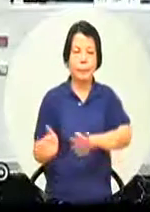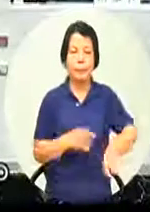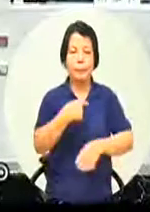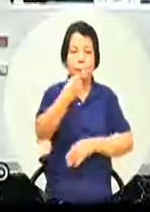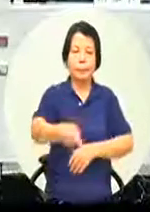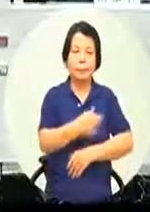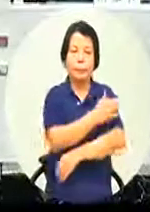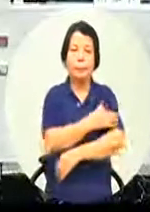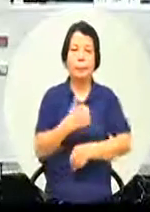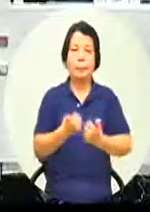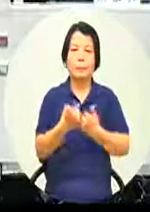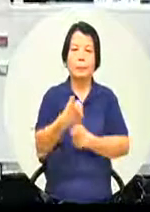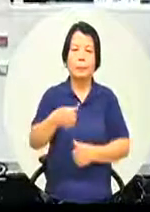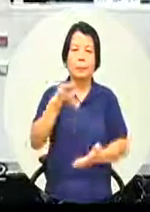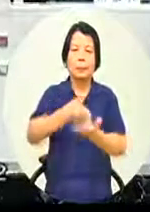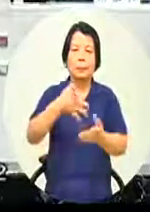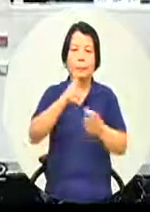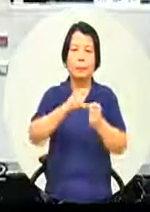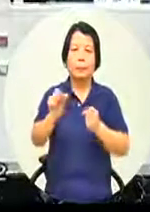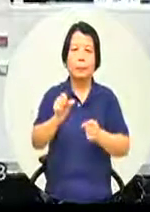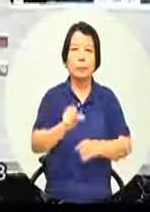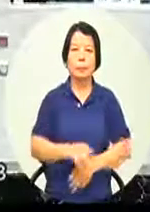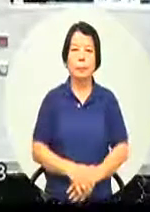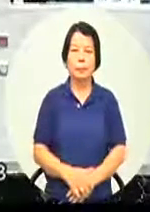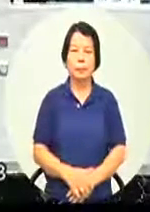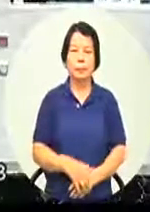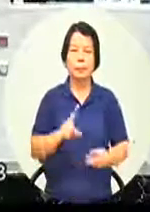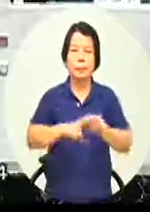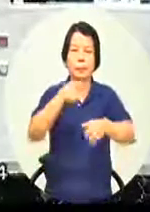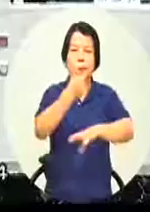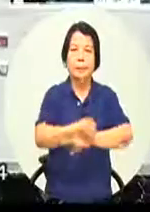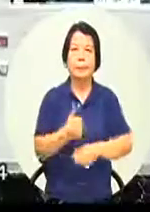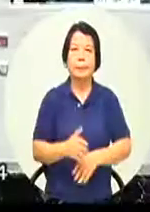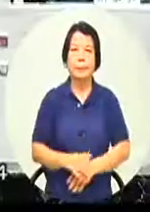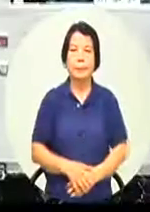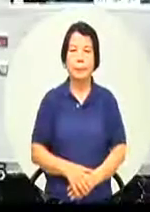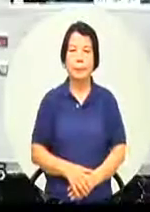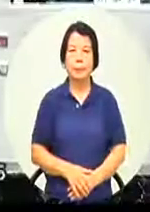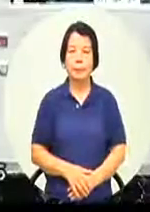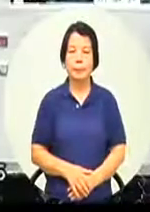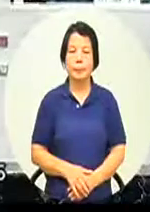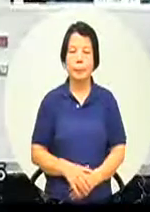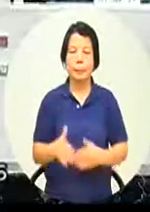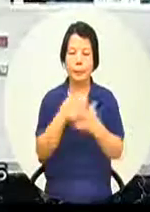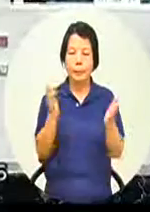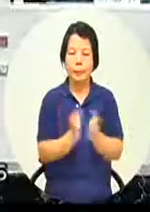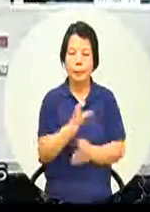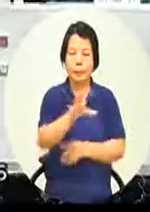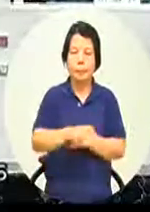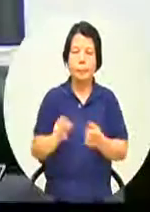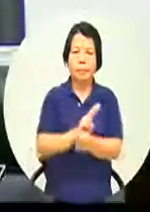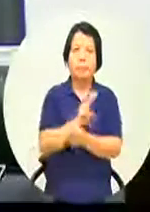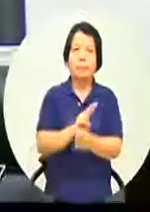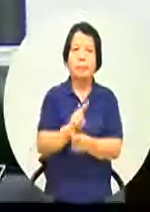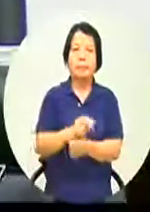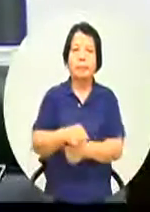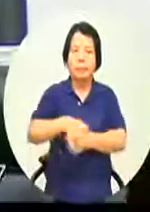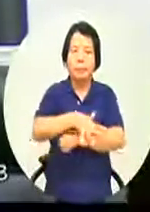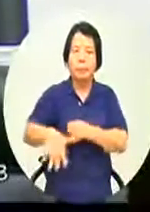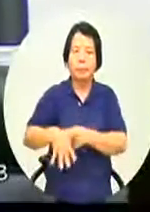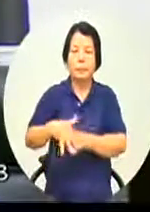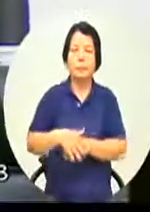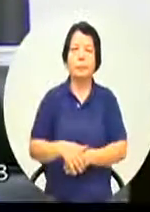文议员直选，时间15分钟。 好，主席，还有我们所有农林各部门的局处